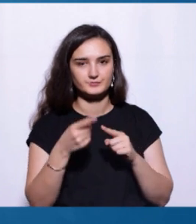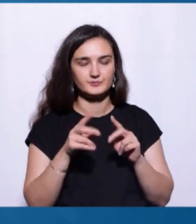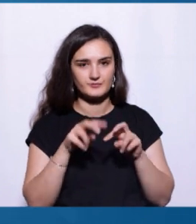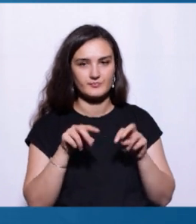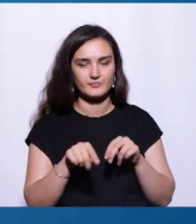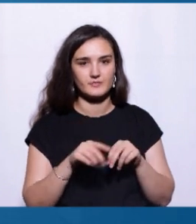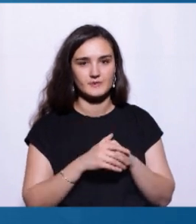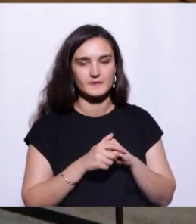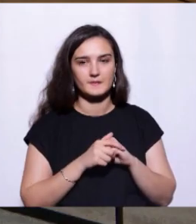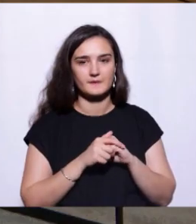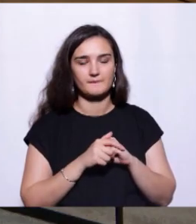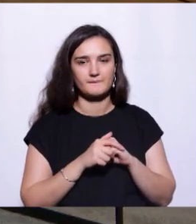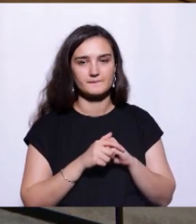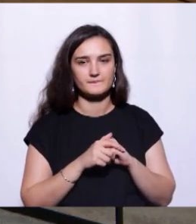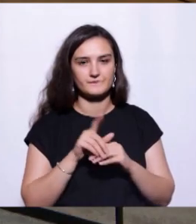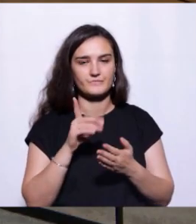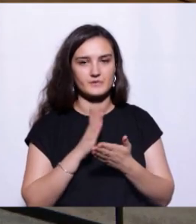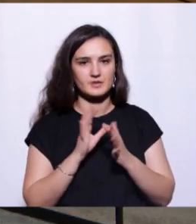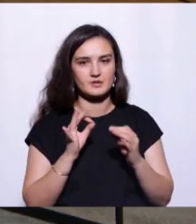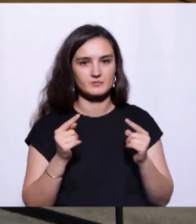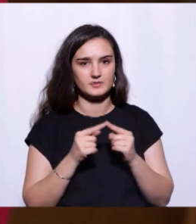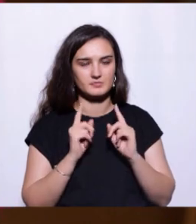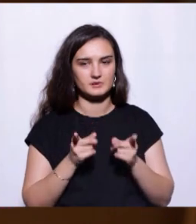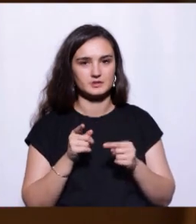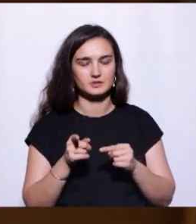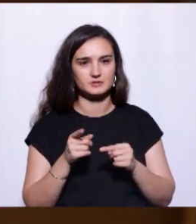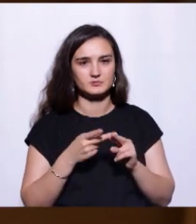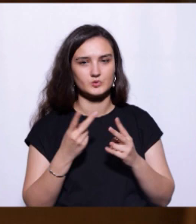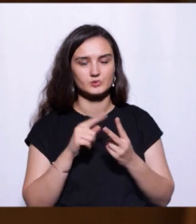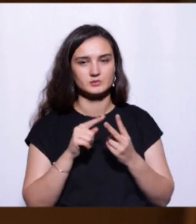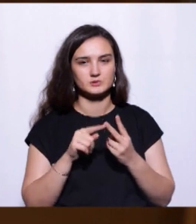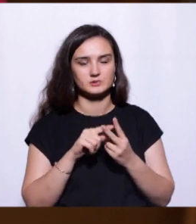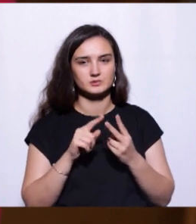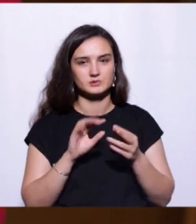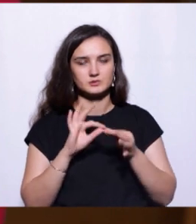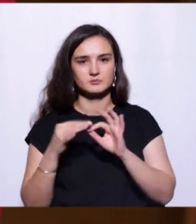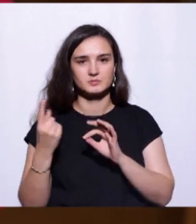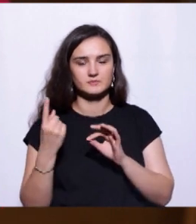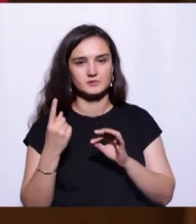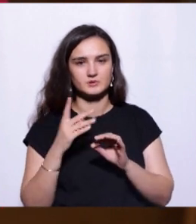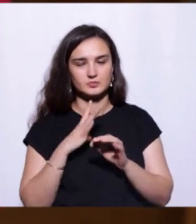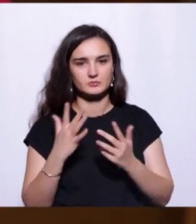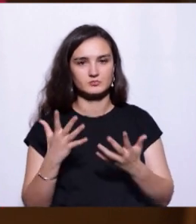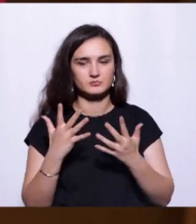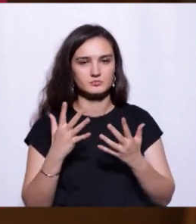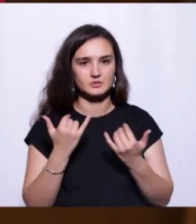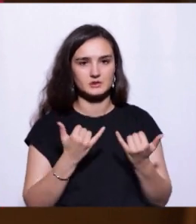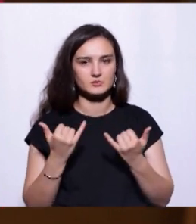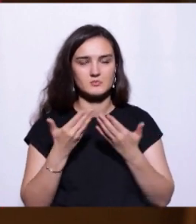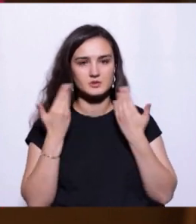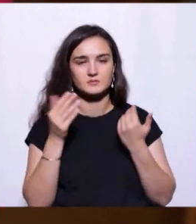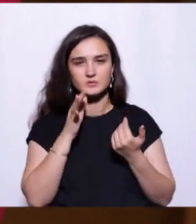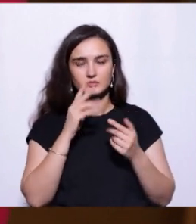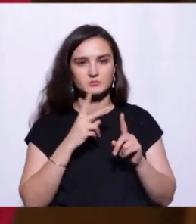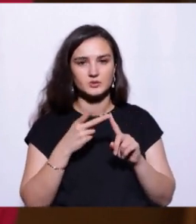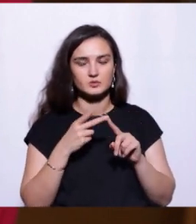tense. You are absolutely right. ამული წინადადებიდან პირველი წინადადება გამოხატავს აწმყო მარტივ დროს,